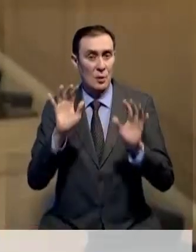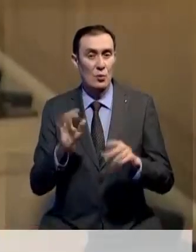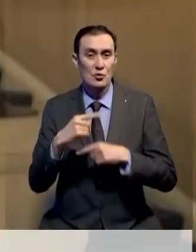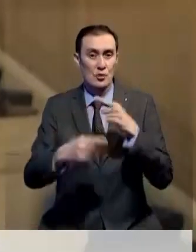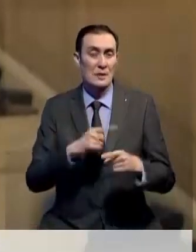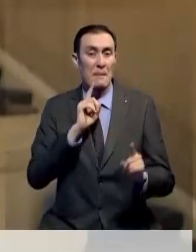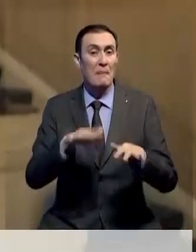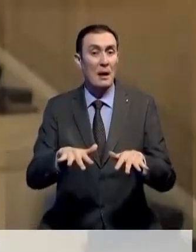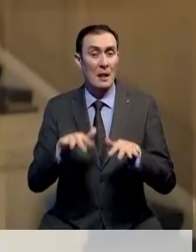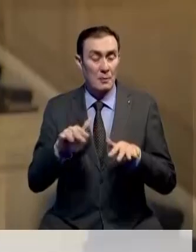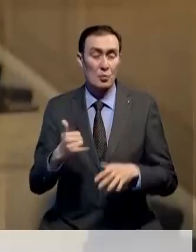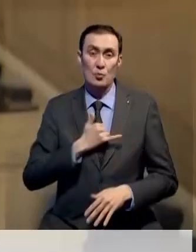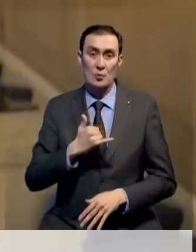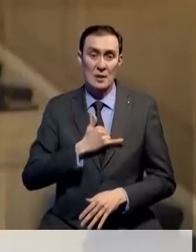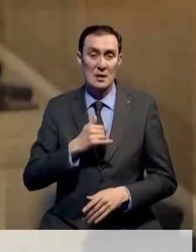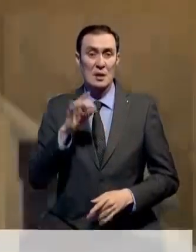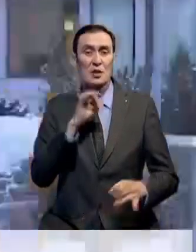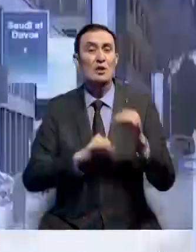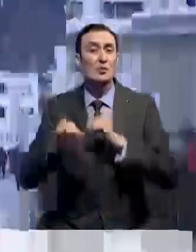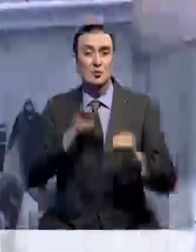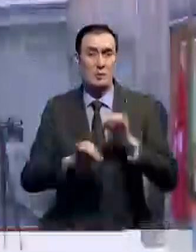через парламент. У нас дискуссии.